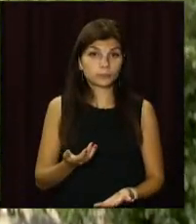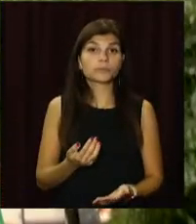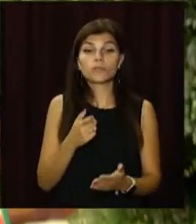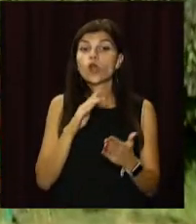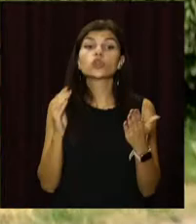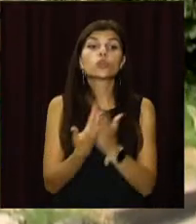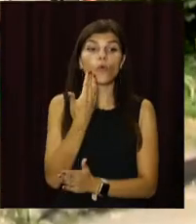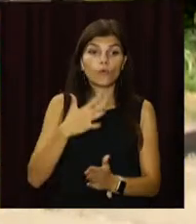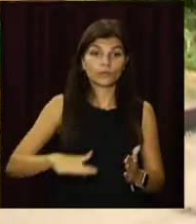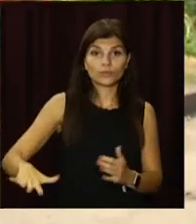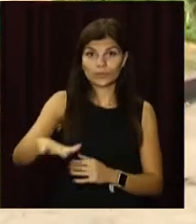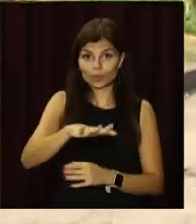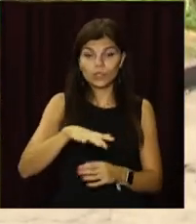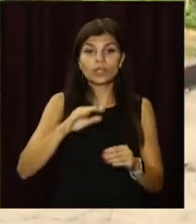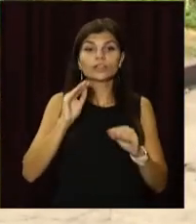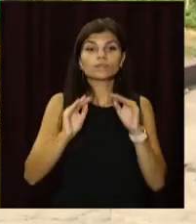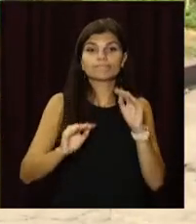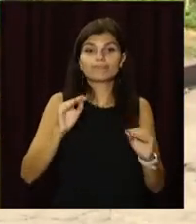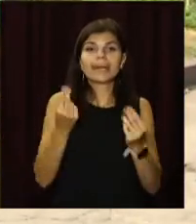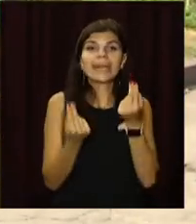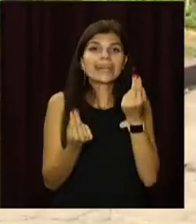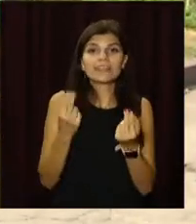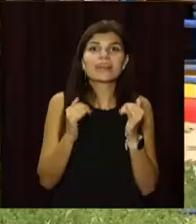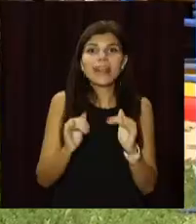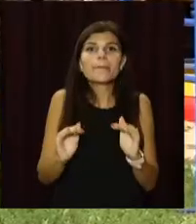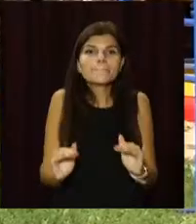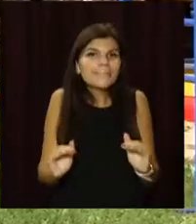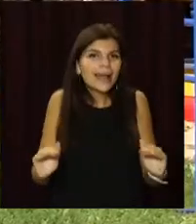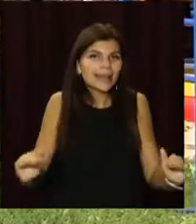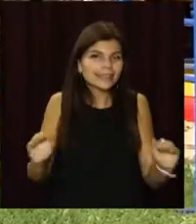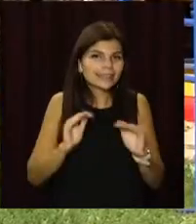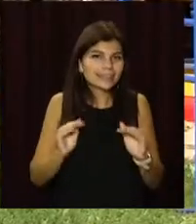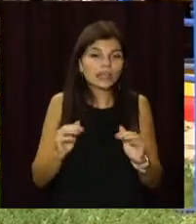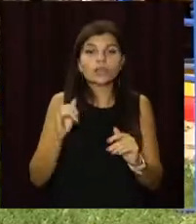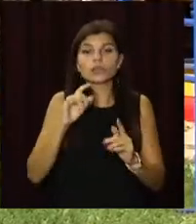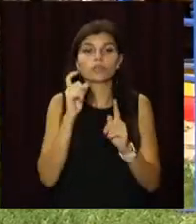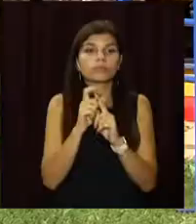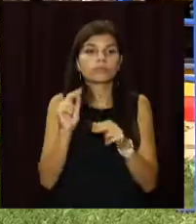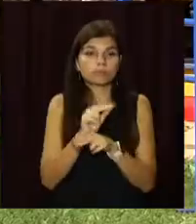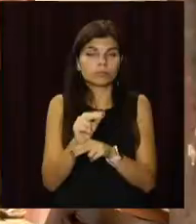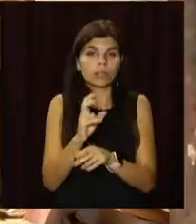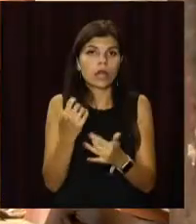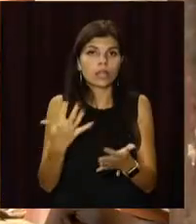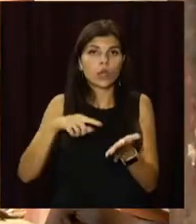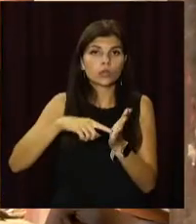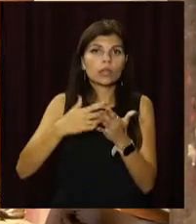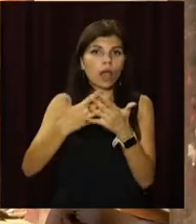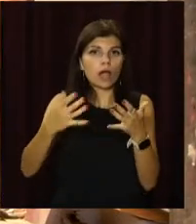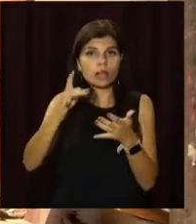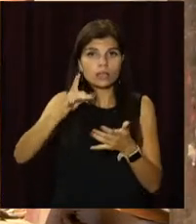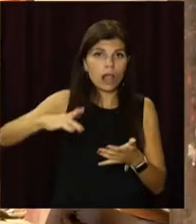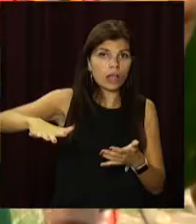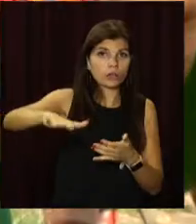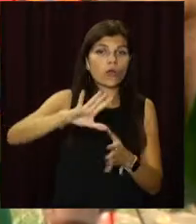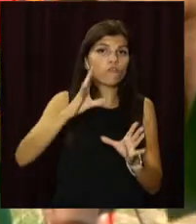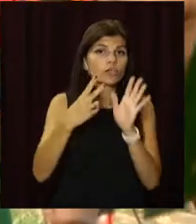відновленням дорожньої інфраструктури створюють і нові ігрові зони для маленьких кам'янчан та завершують будівельні роботи на кількох локаціях у різних районах. Загалом